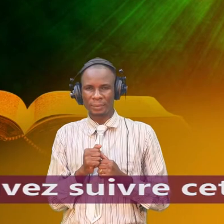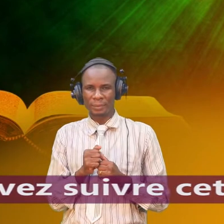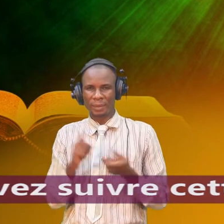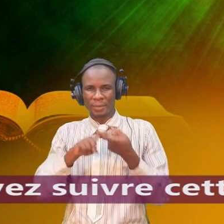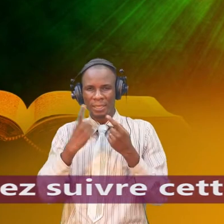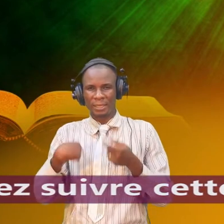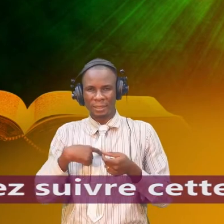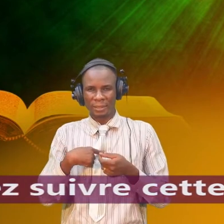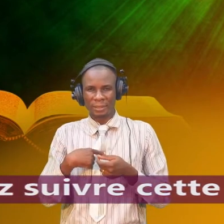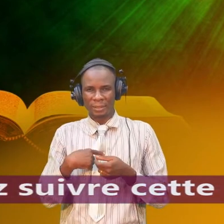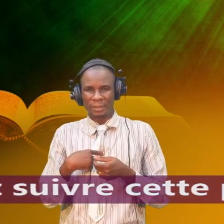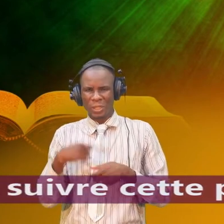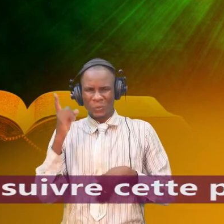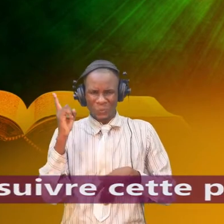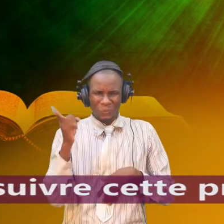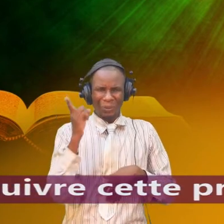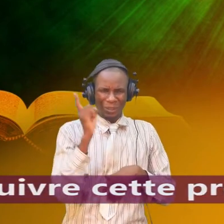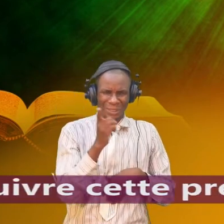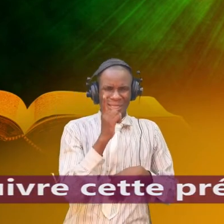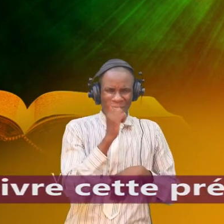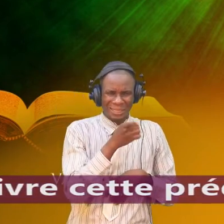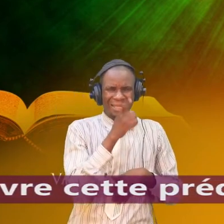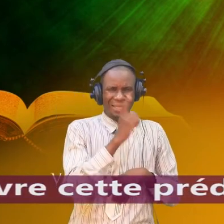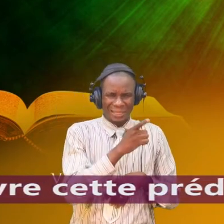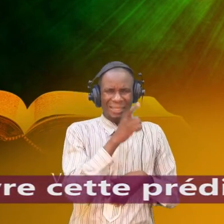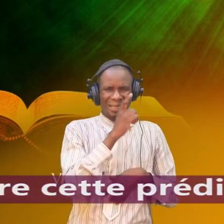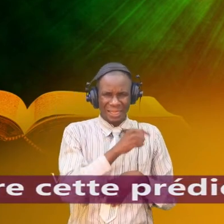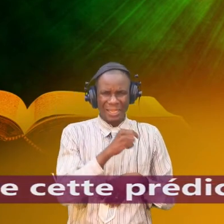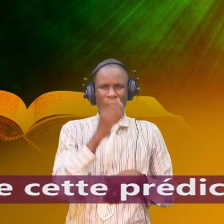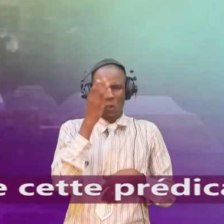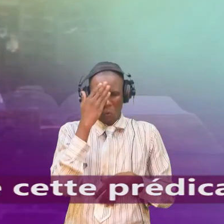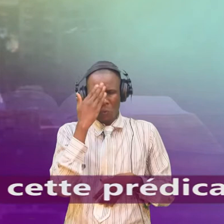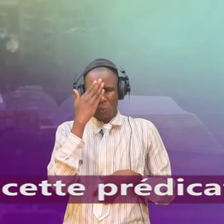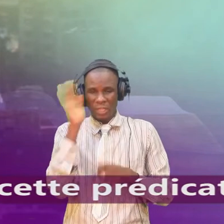Bwana ameweka juu yake maovu yetu sisi sote.